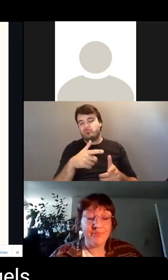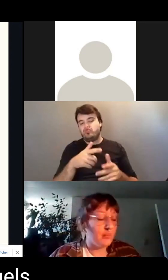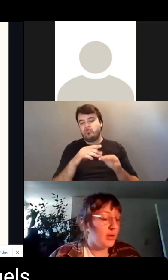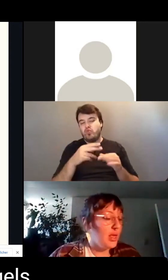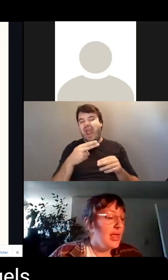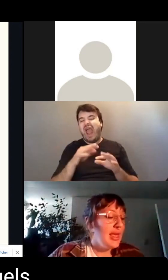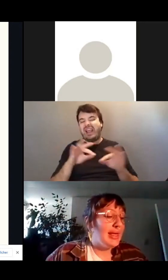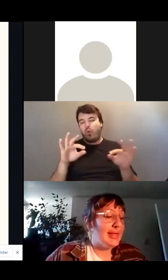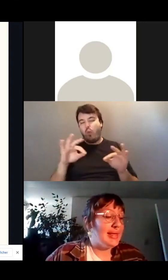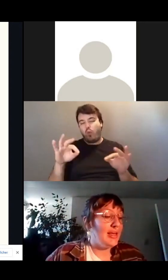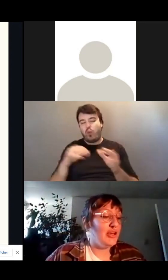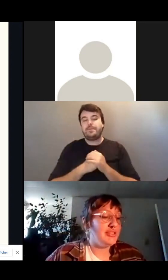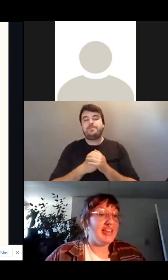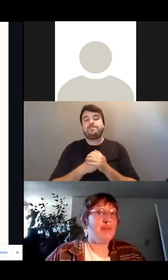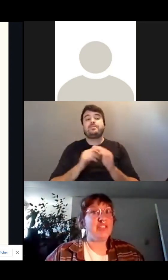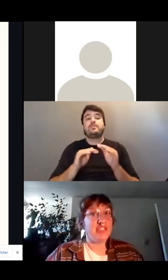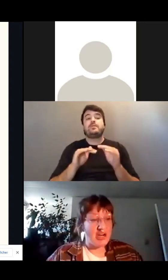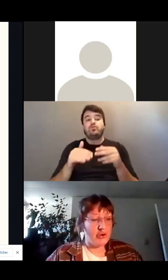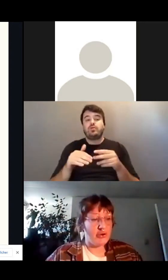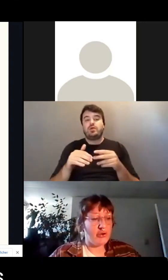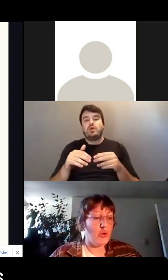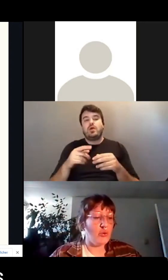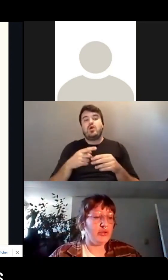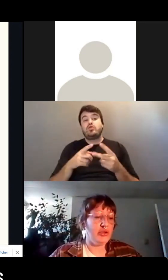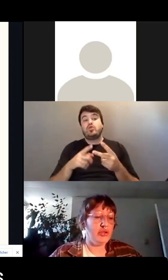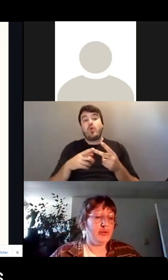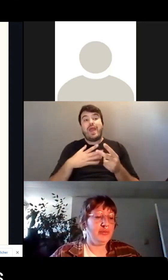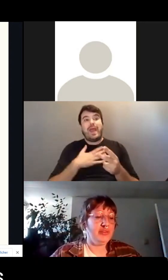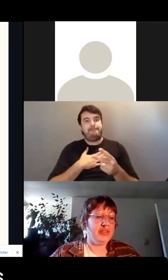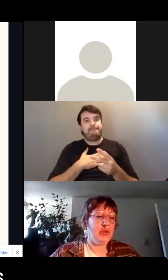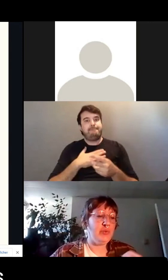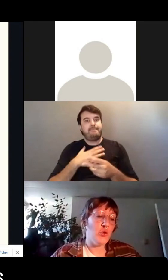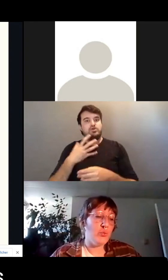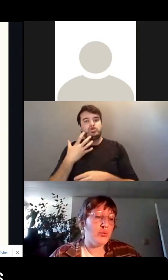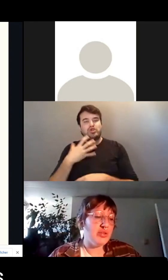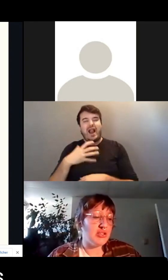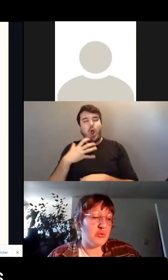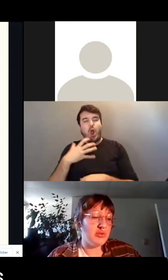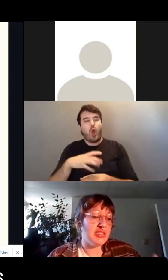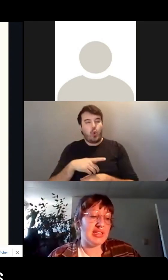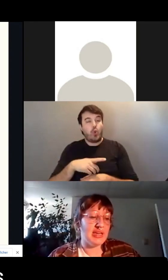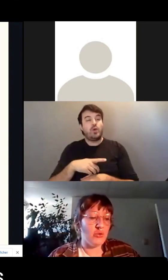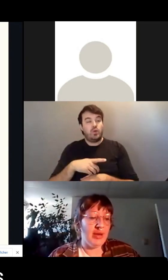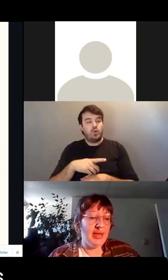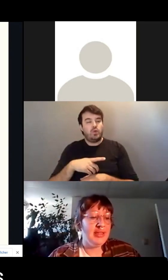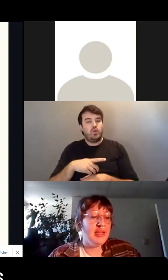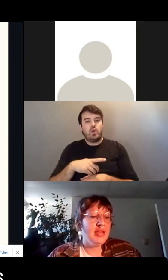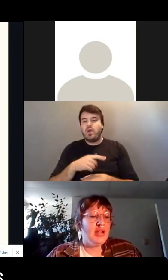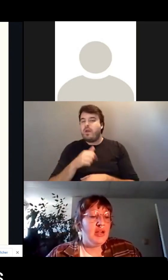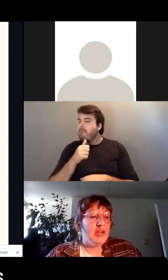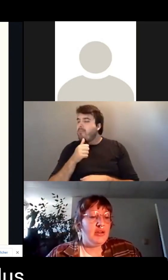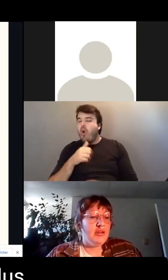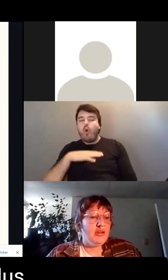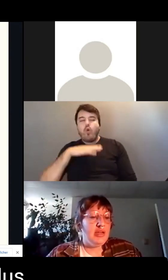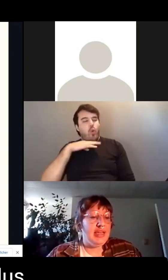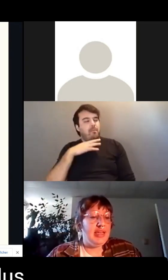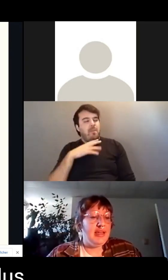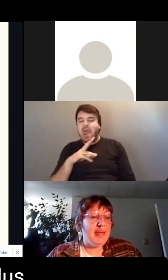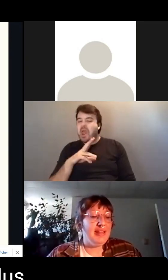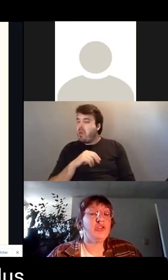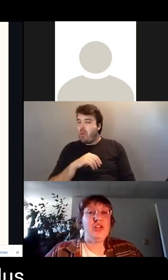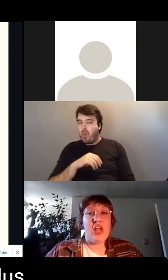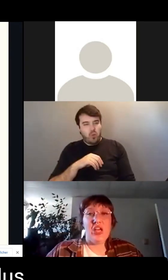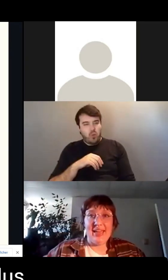haricots. Et ça aime la chaleur. Donc, ce n'est pas non plus quelque chose qui est très gourmand.